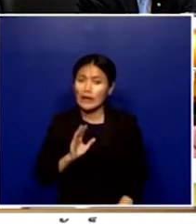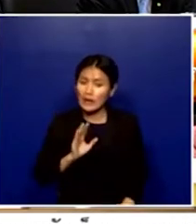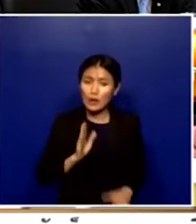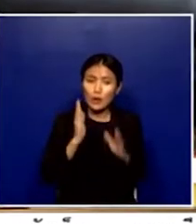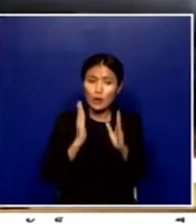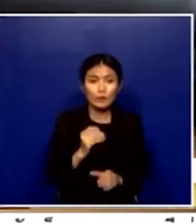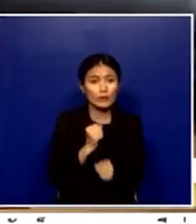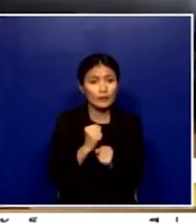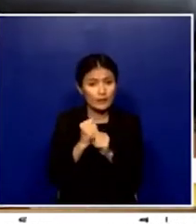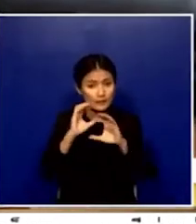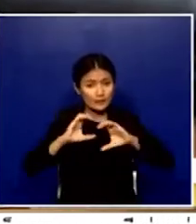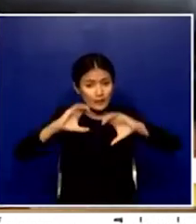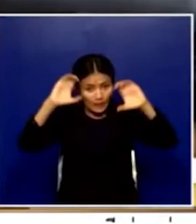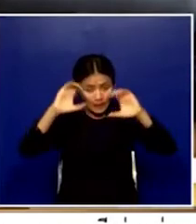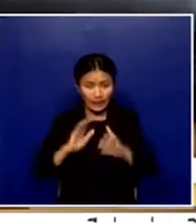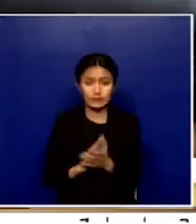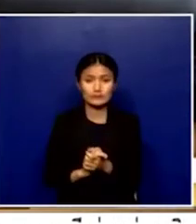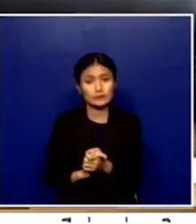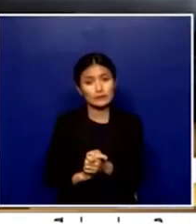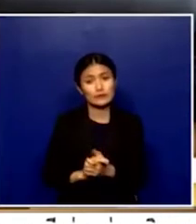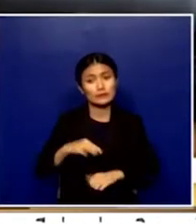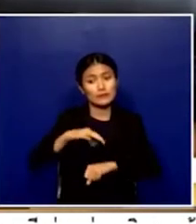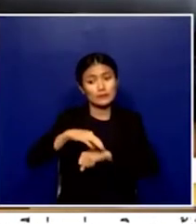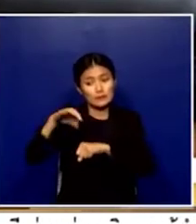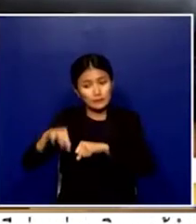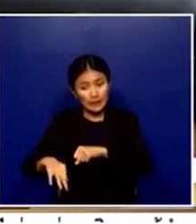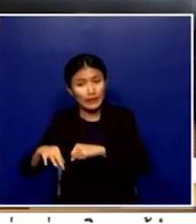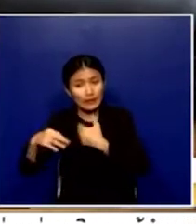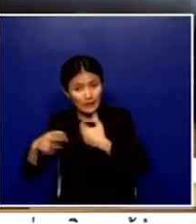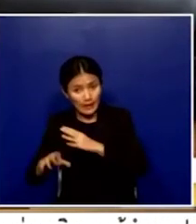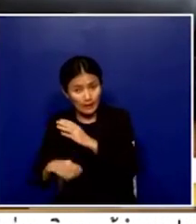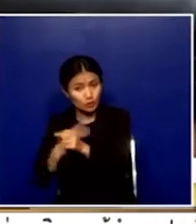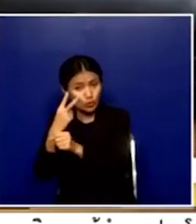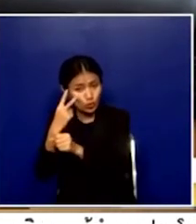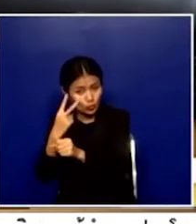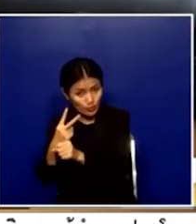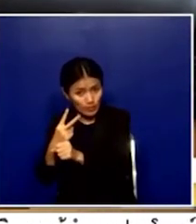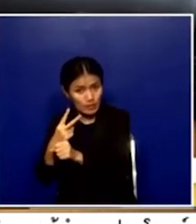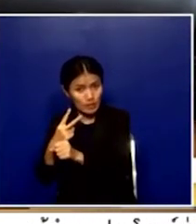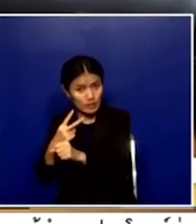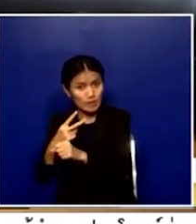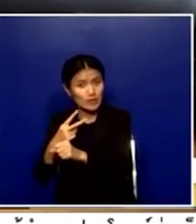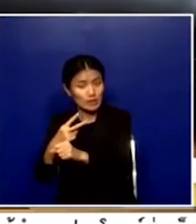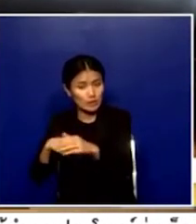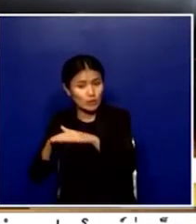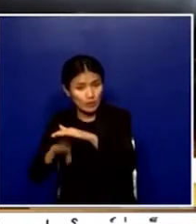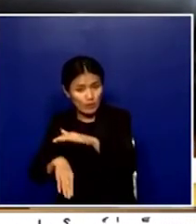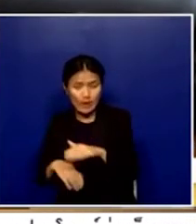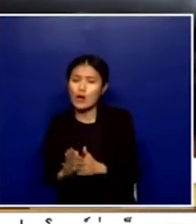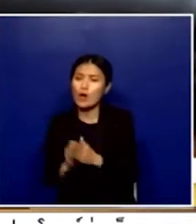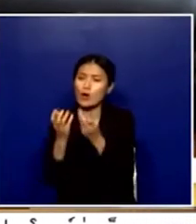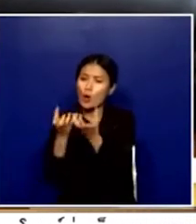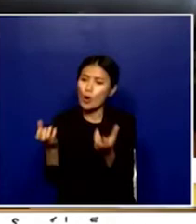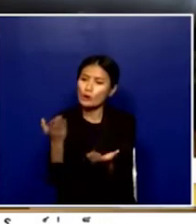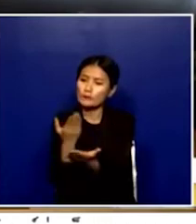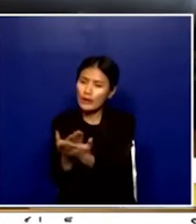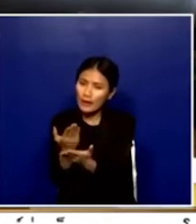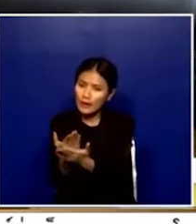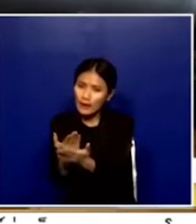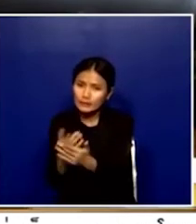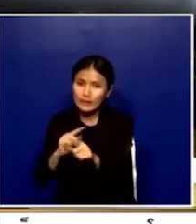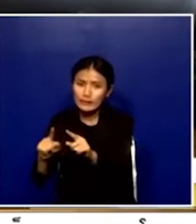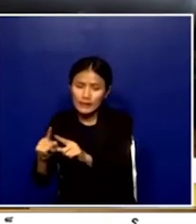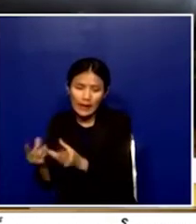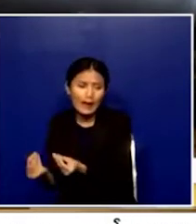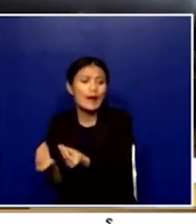ี้เกิน 2 ปี รับทับสินหรอประโยชน์อนใดอันอาจคำนวนได้เป็เงินไม่เกิน 3,